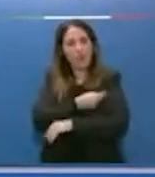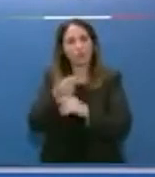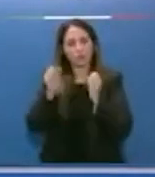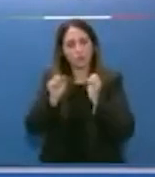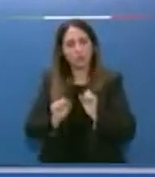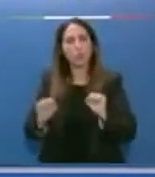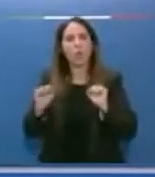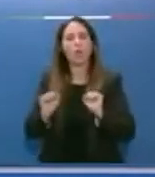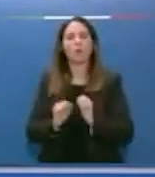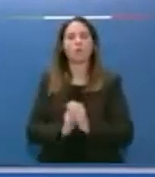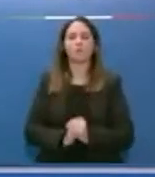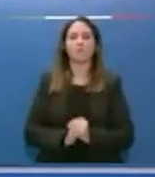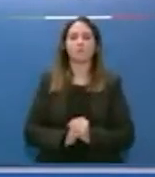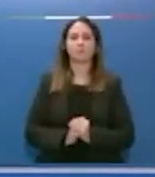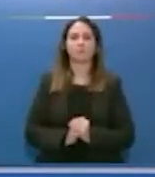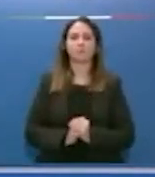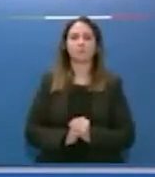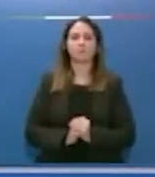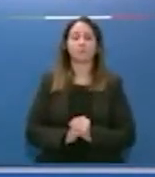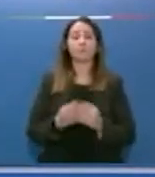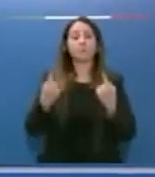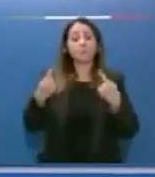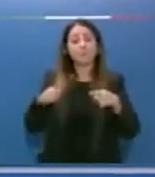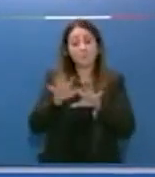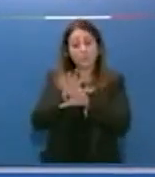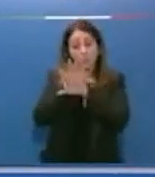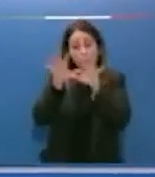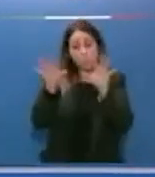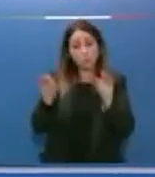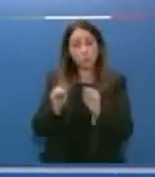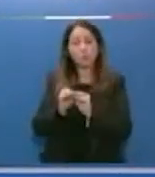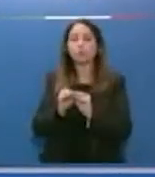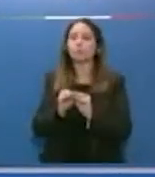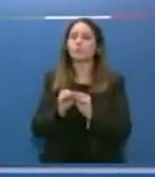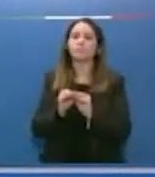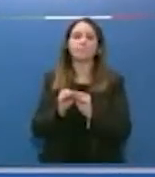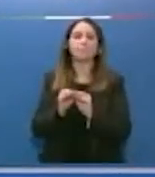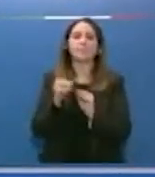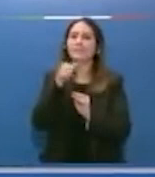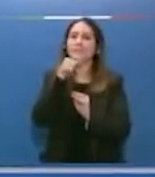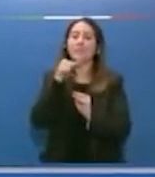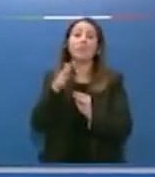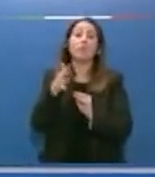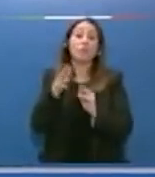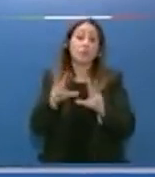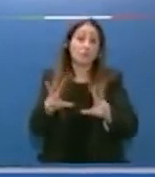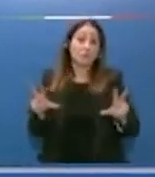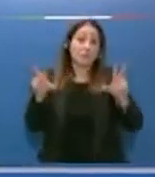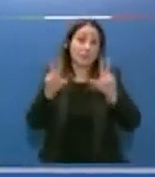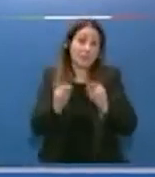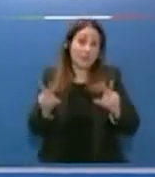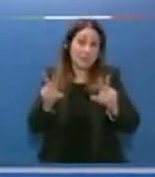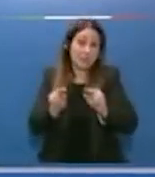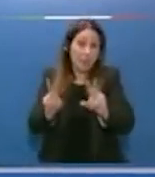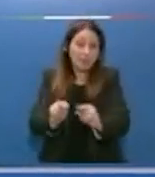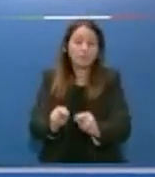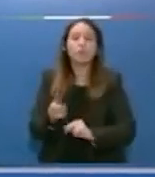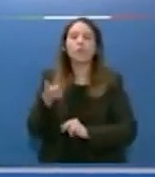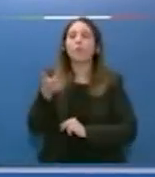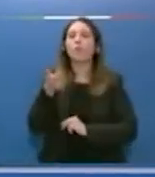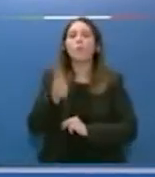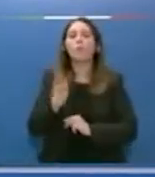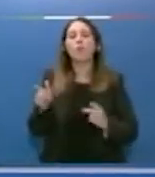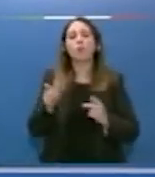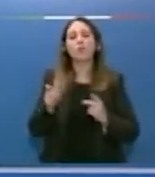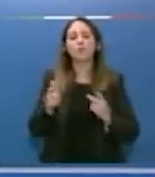bambini tutto questo è necessario forse mi ripeto per cercare di difendere quel poco